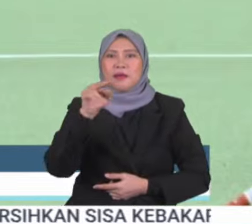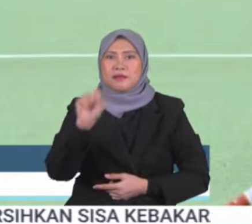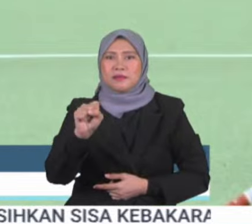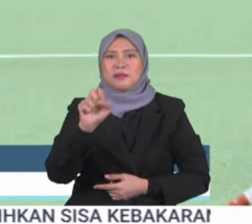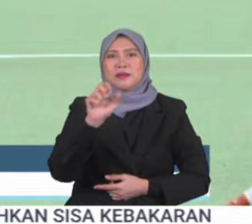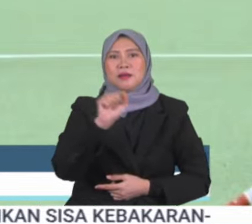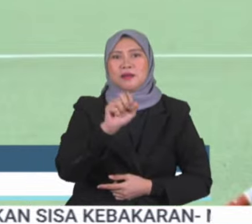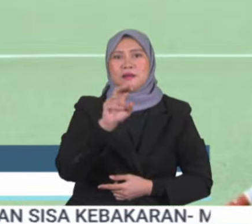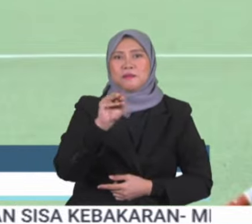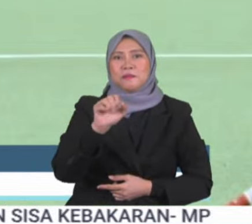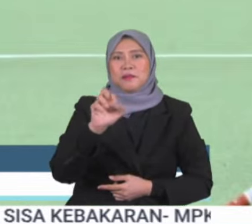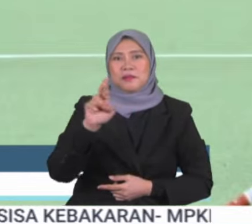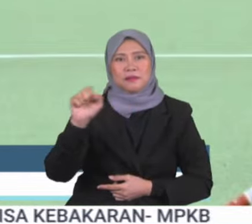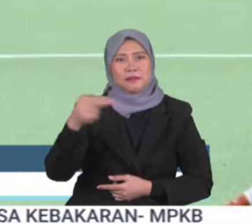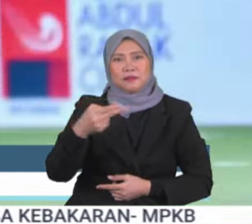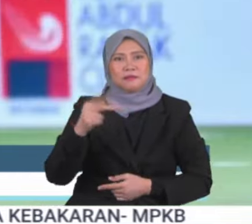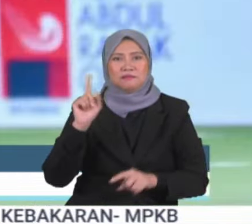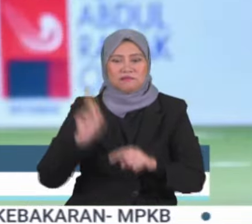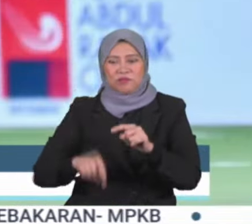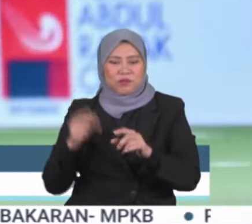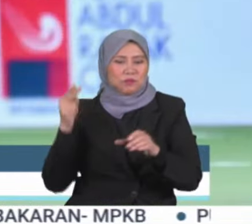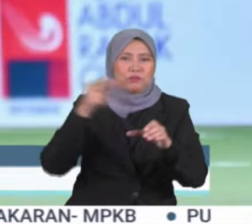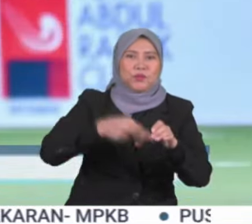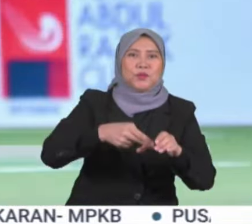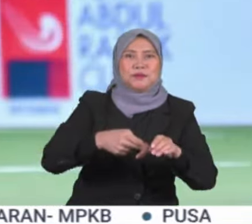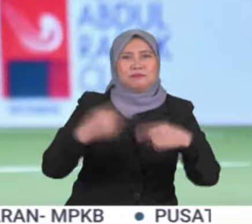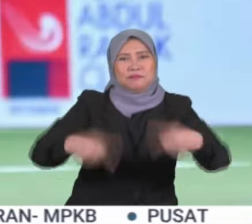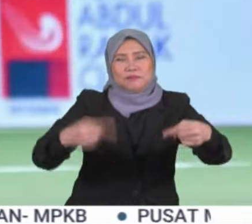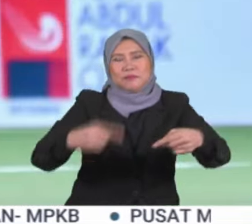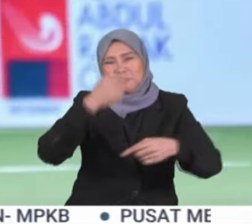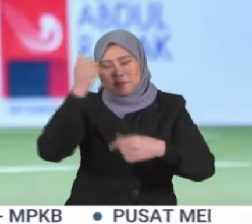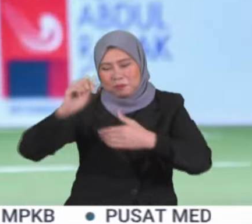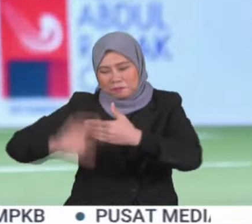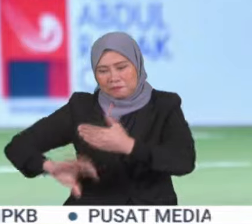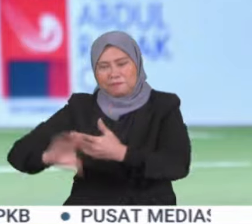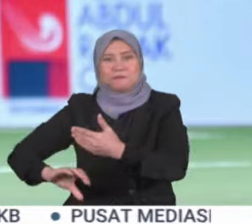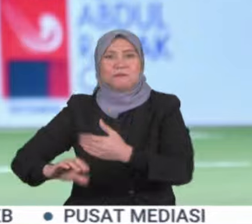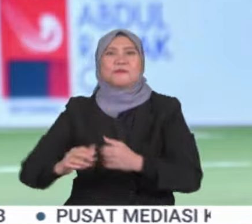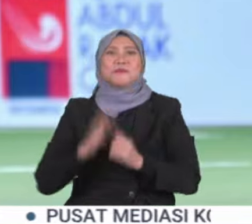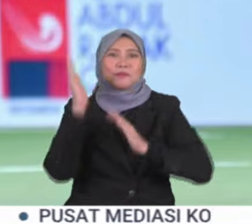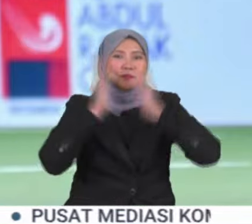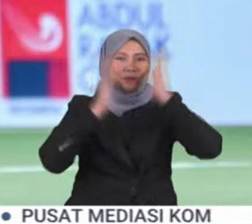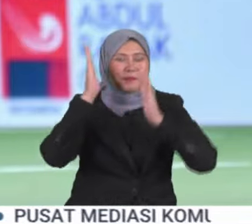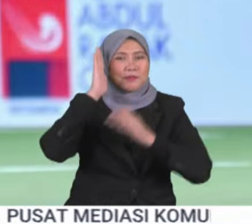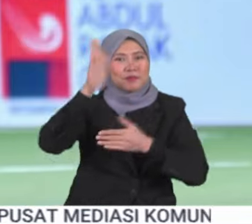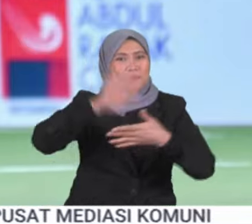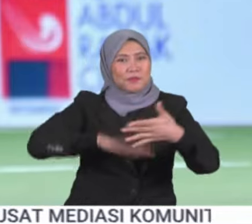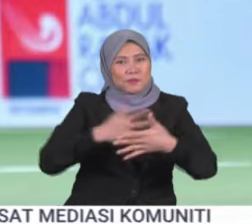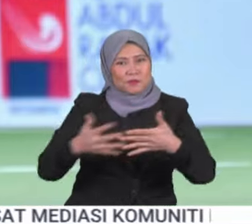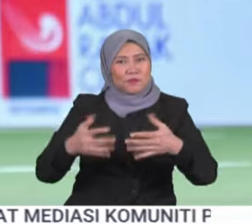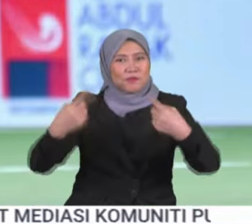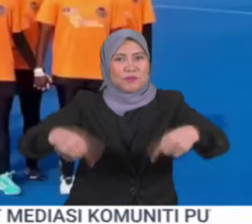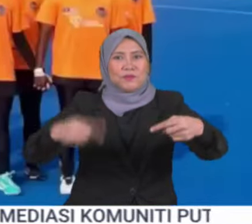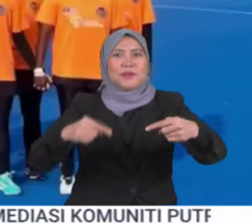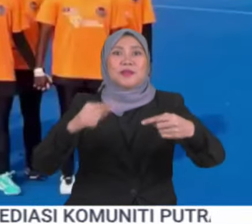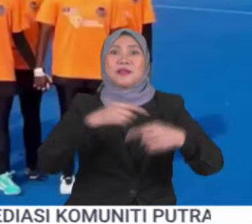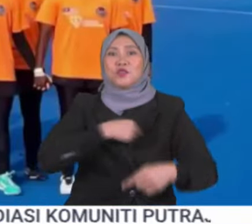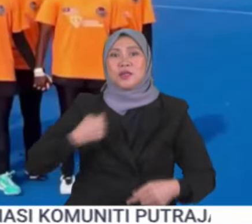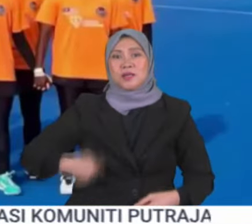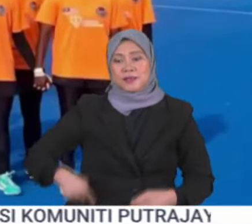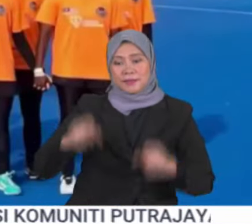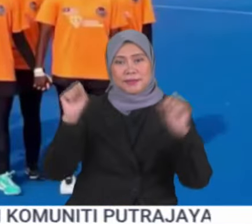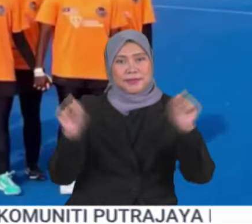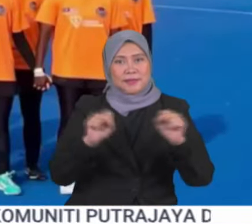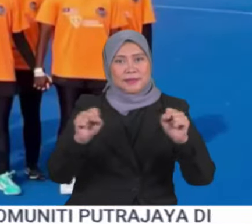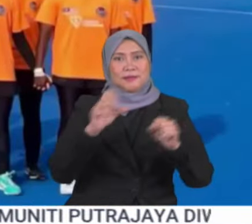Amirah Shakira Zulkifli yang tidak dapat beraksi akibat kecederaan. Malaysia dijadualkan berdepan China pada Selasa diikuti